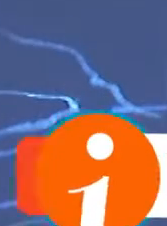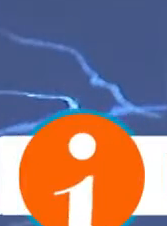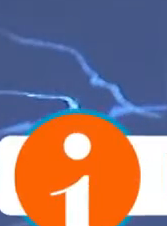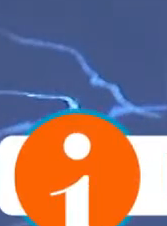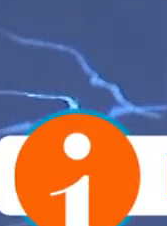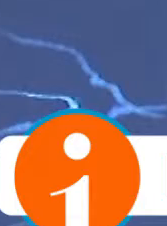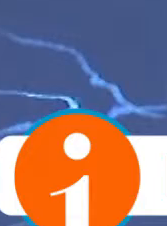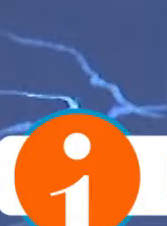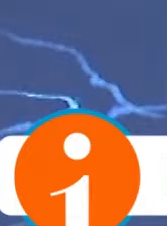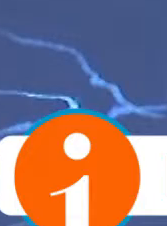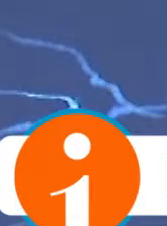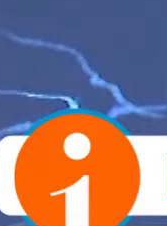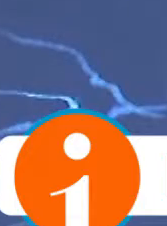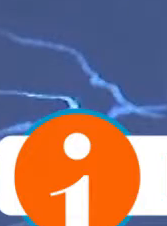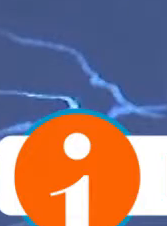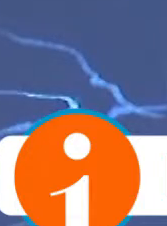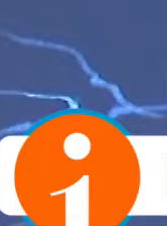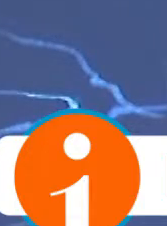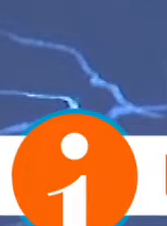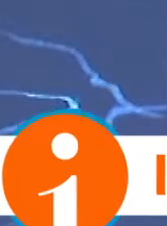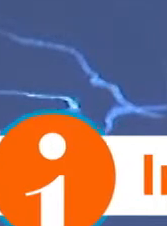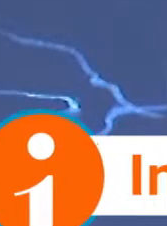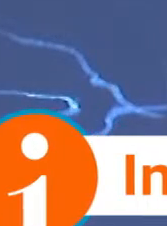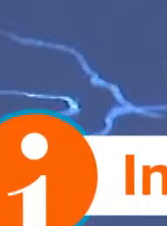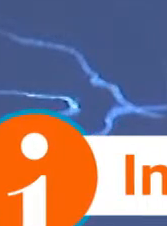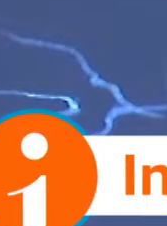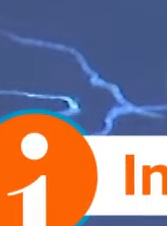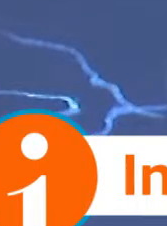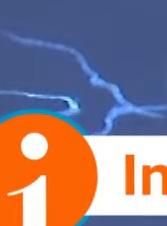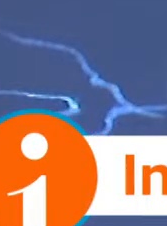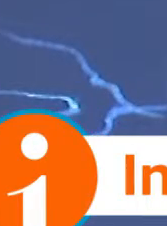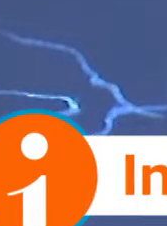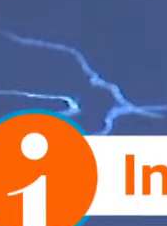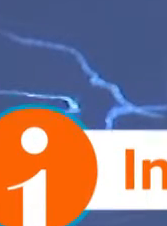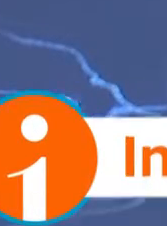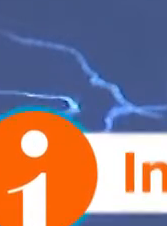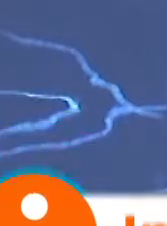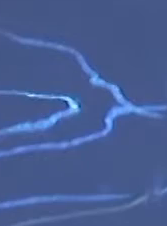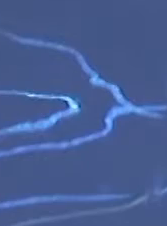қызықты ақпараттар Информбюроның YouTube арнасында. Жазылыңыздар,